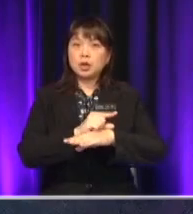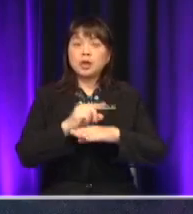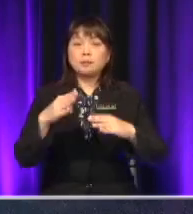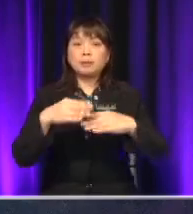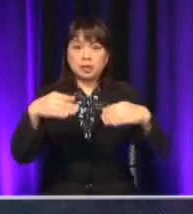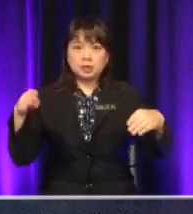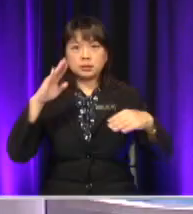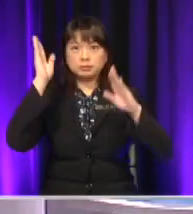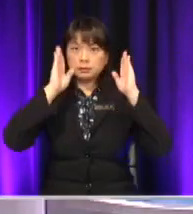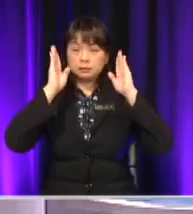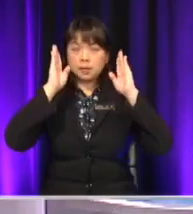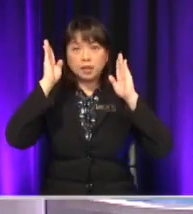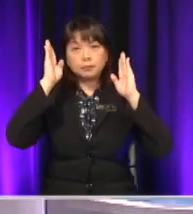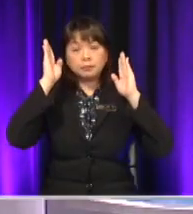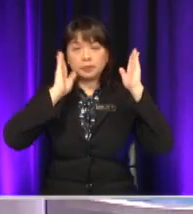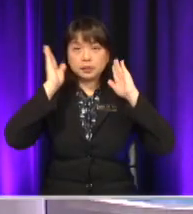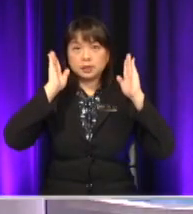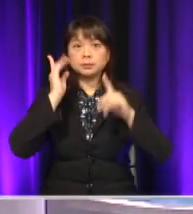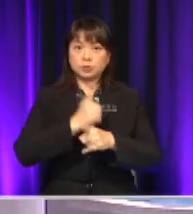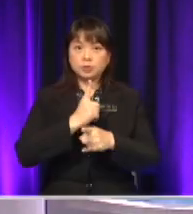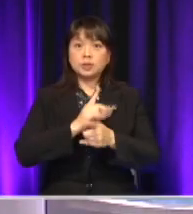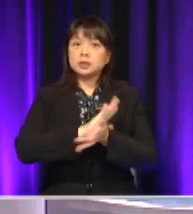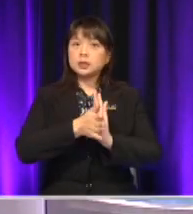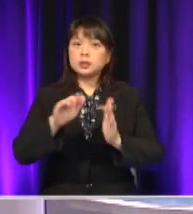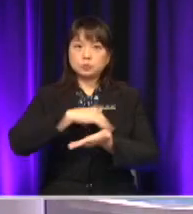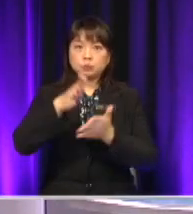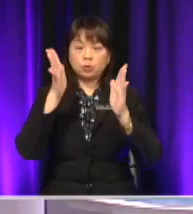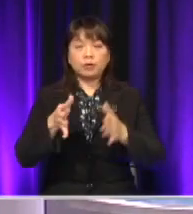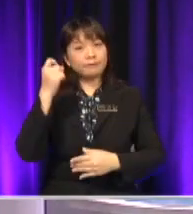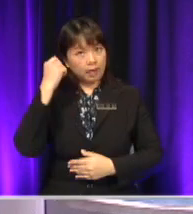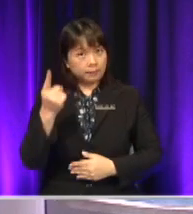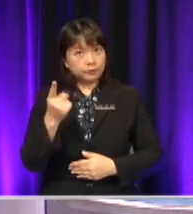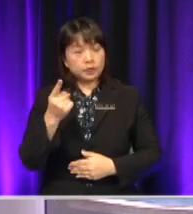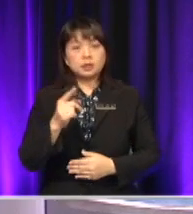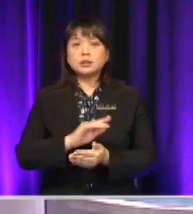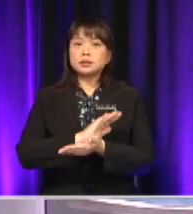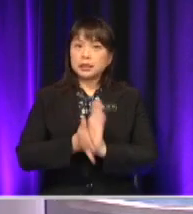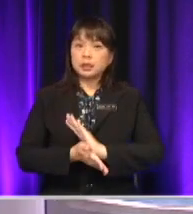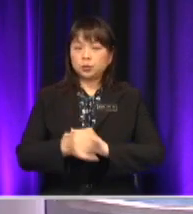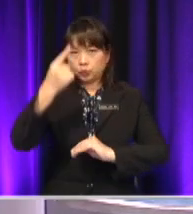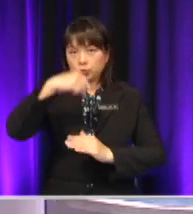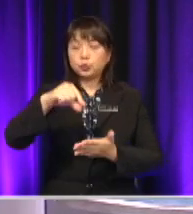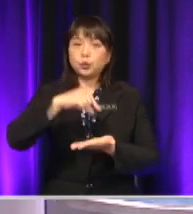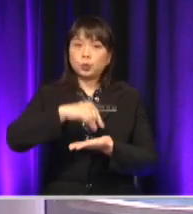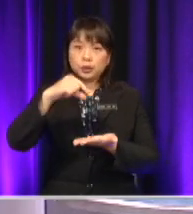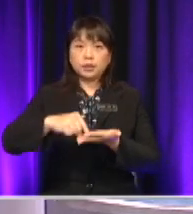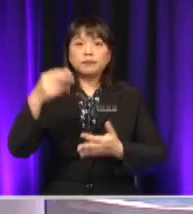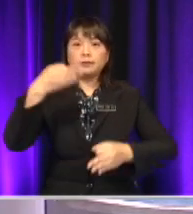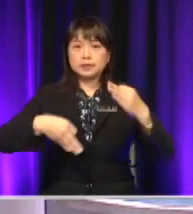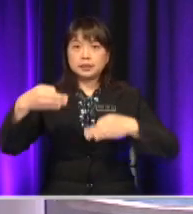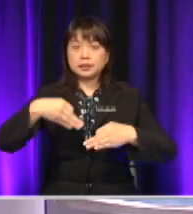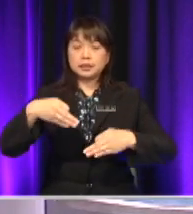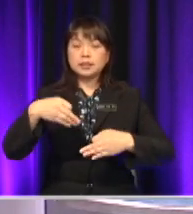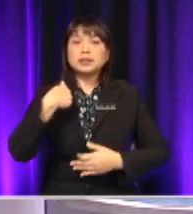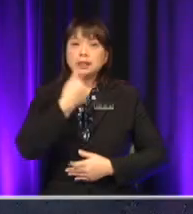bahasa Melayu supaya semua orang faham. Sama juga untuk kuantiti fizik dengan unitnya. Kita ada unit piawai yang kita guna iaitu unit